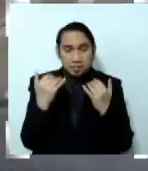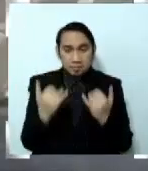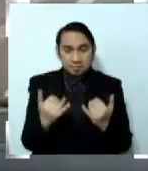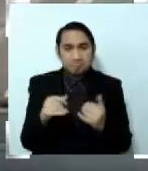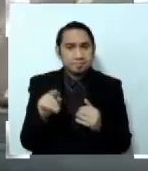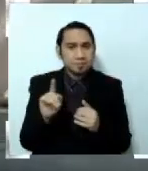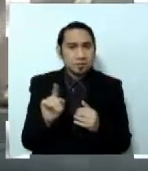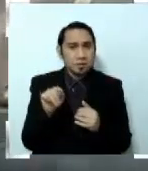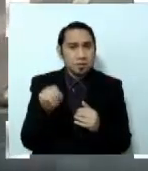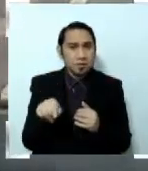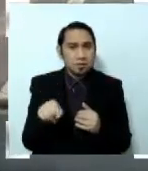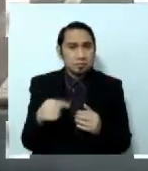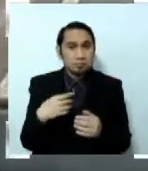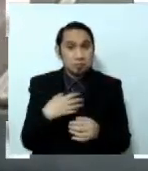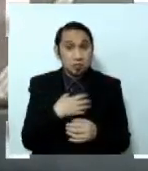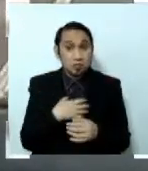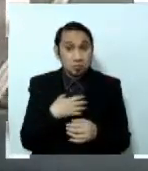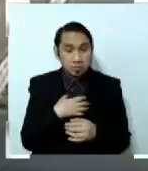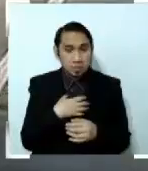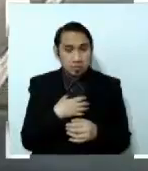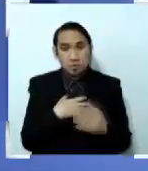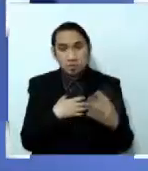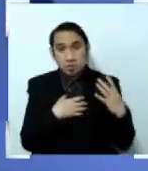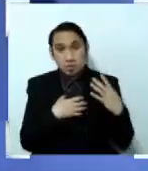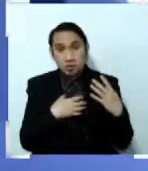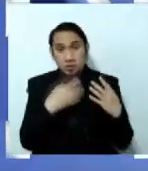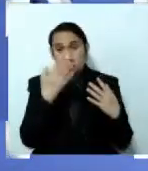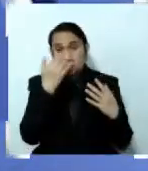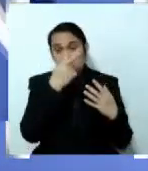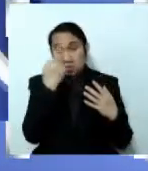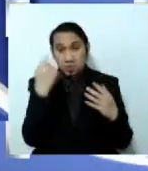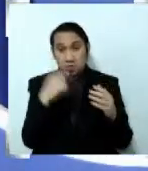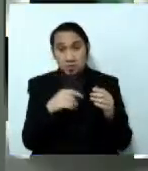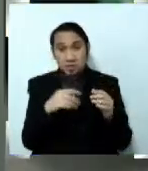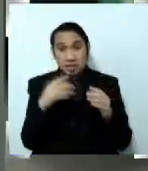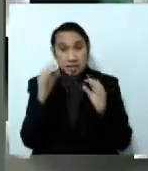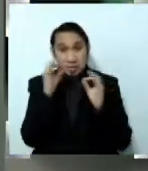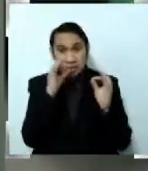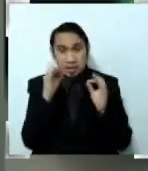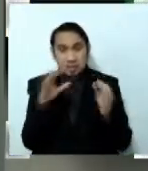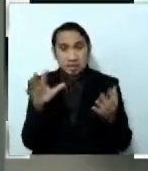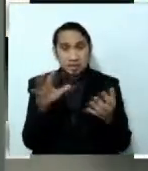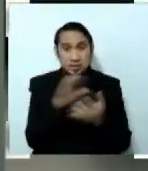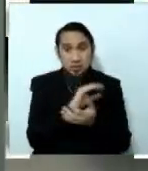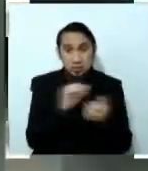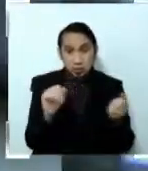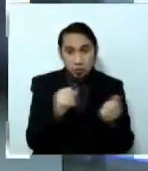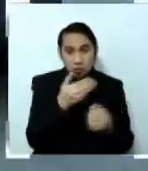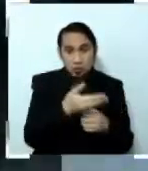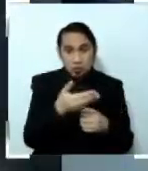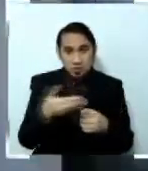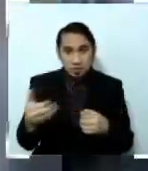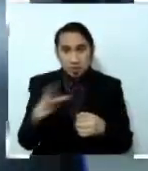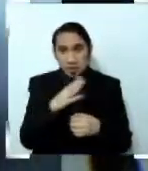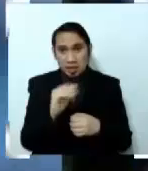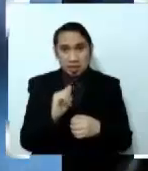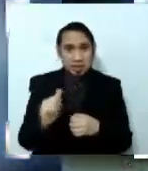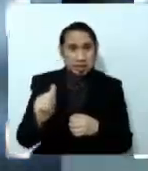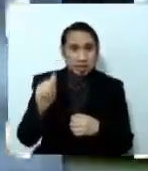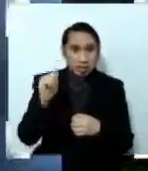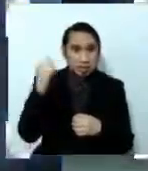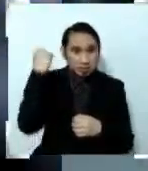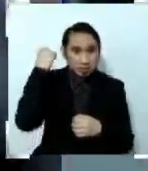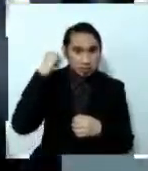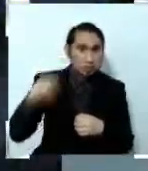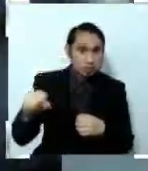mga reklamong paglabag sa anti-drunk driving law, damage to property, resisting arrest, disobedience to a person